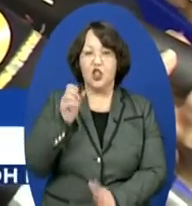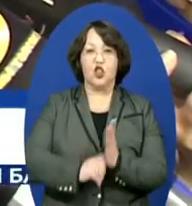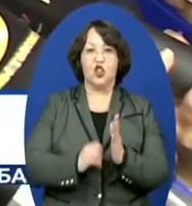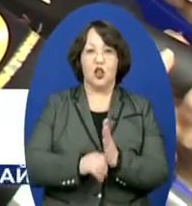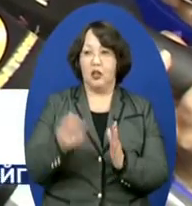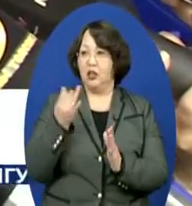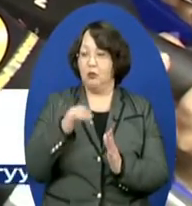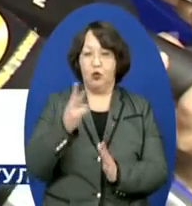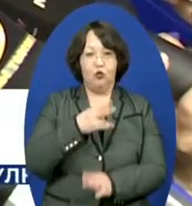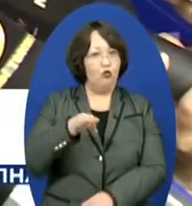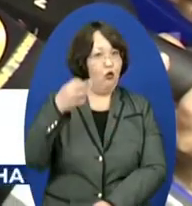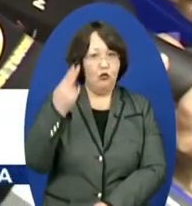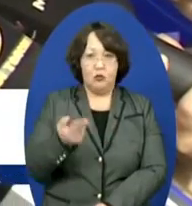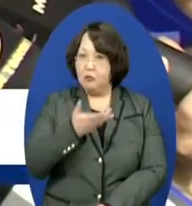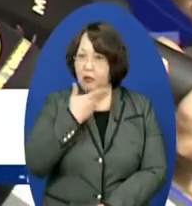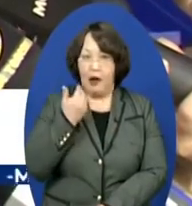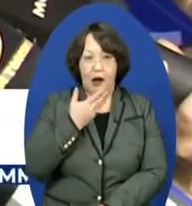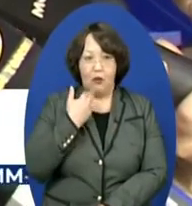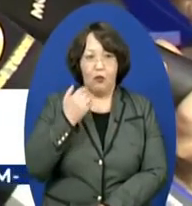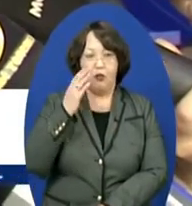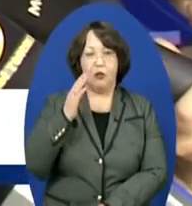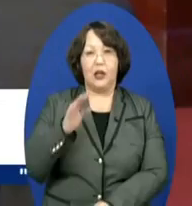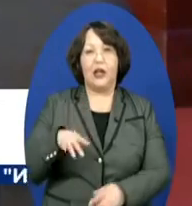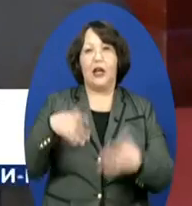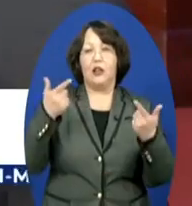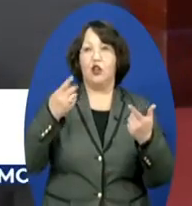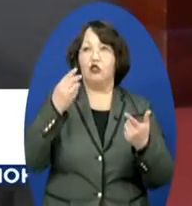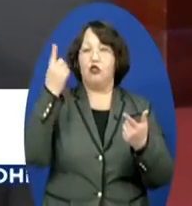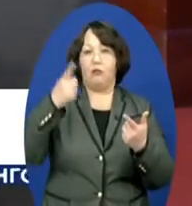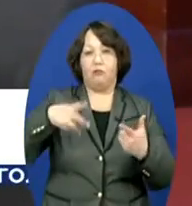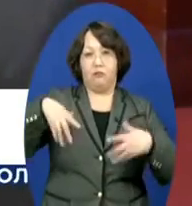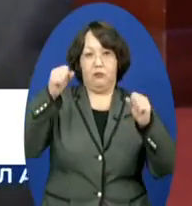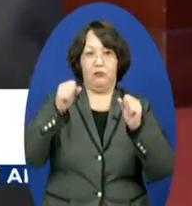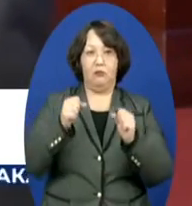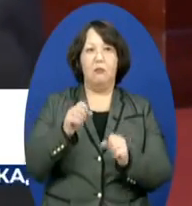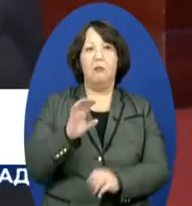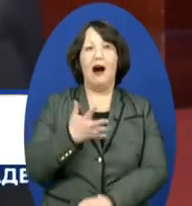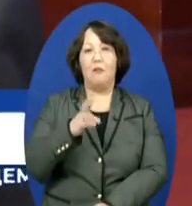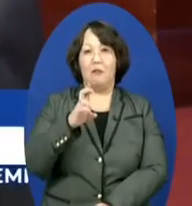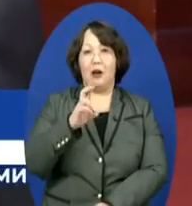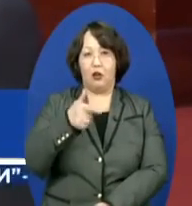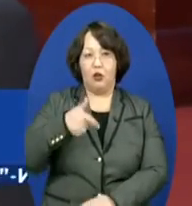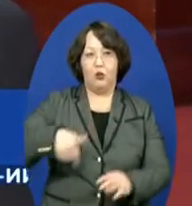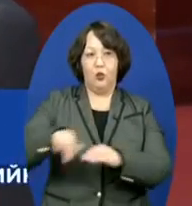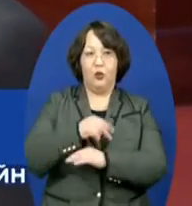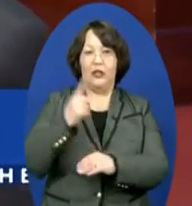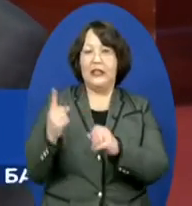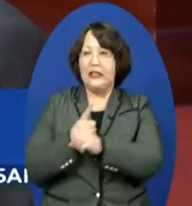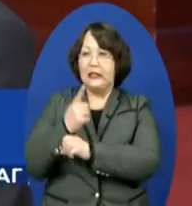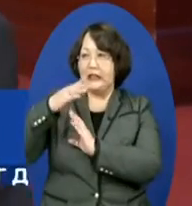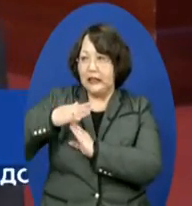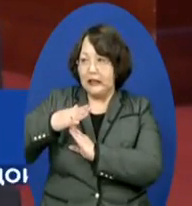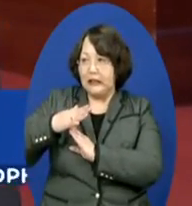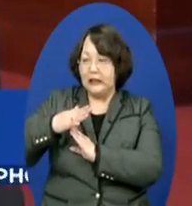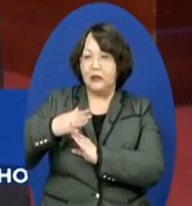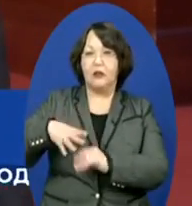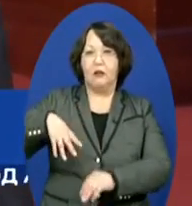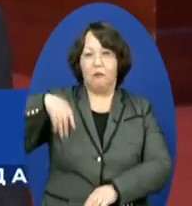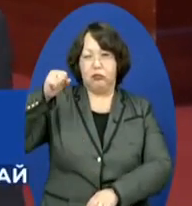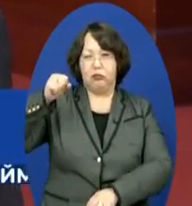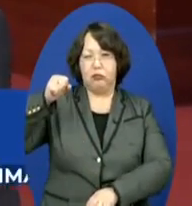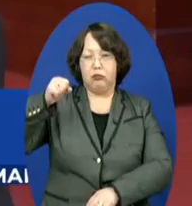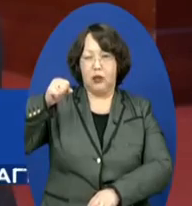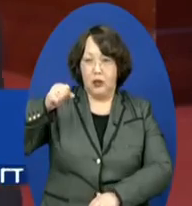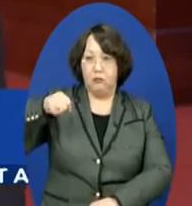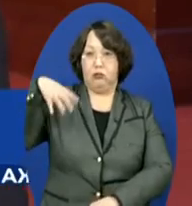ийм нөөц байхгүй учраас аварын байдал ажиллаж байна гэдэг хэлж байгаа. Баян гол дүүргийг нэг цаг таслаа, дараа нь Тогоогнгүүдээс Скватер